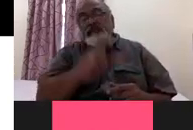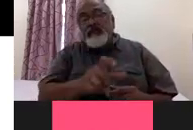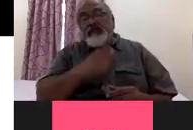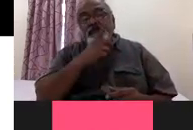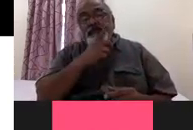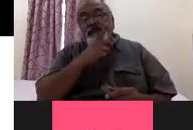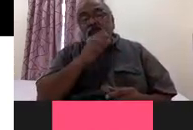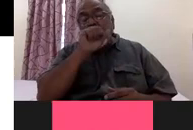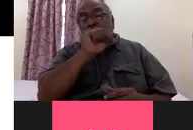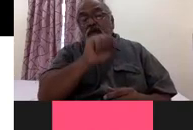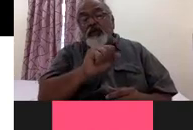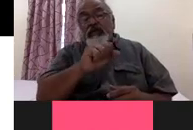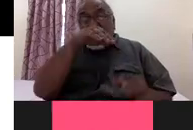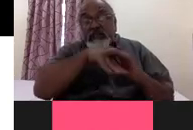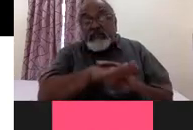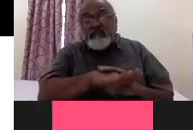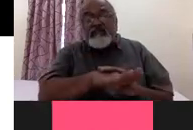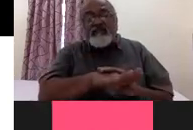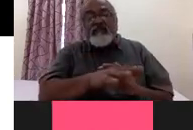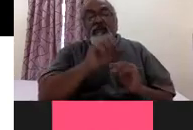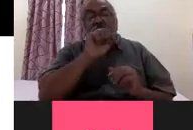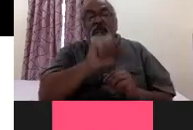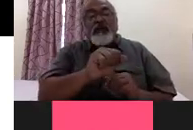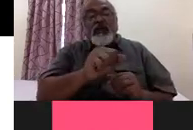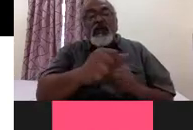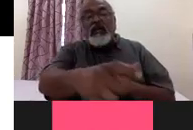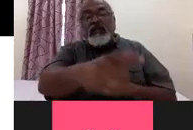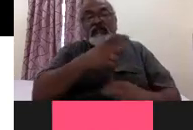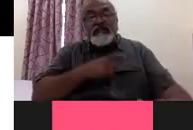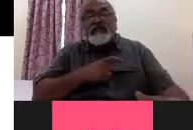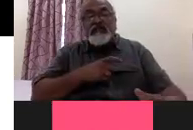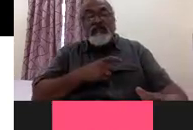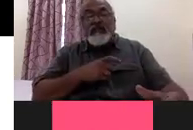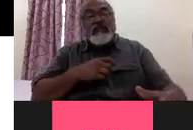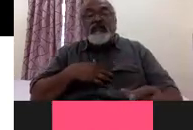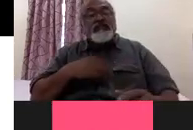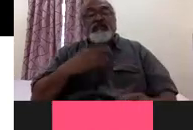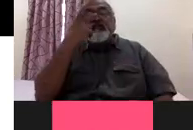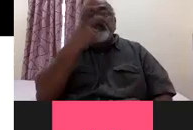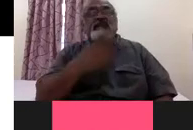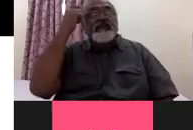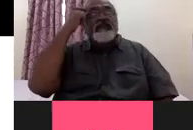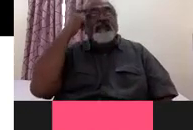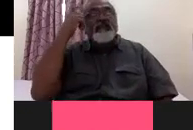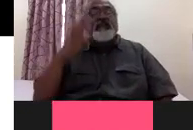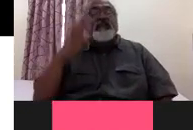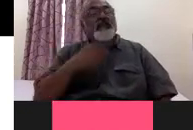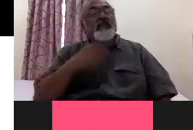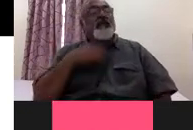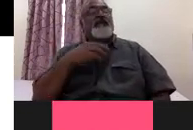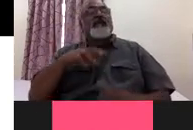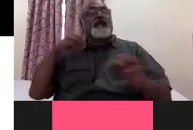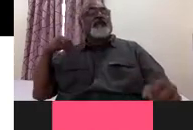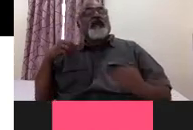uske basic issue jo uske उसकी जगह पे या फिर अपने आप को उसकी जगह पे रख के नहीं सोच पाते हैं कि उसके इश्यूज क्या हैं या फिर